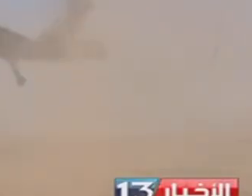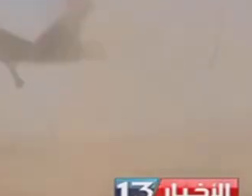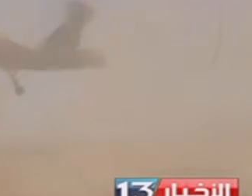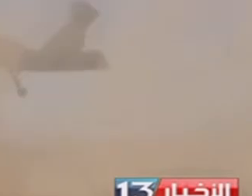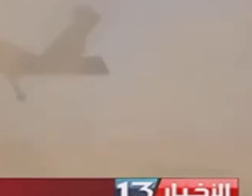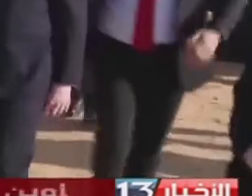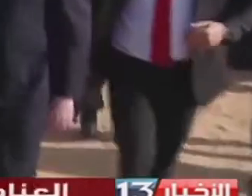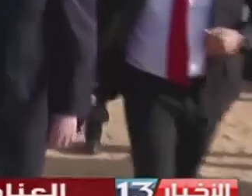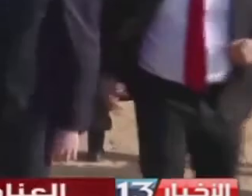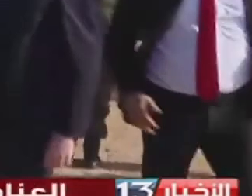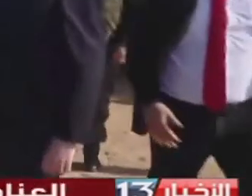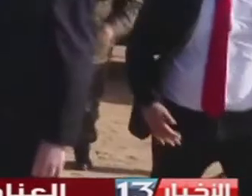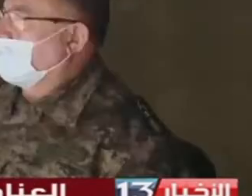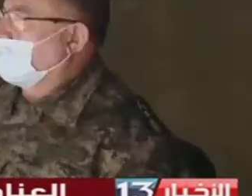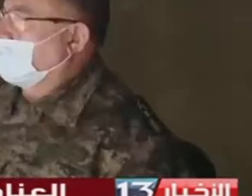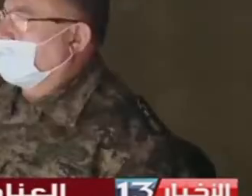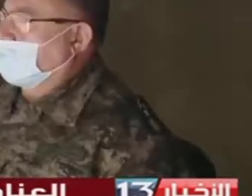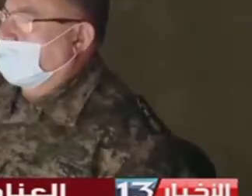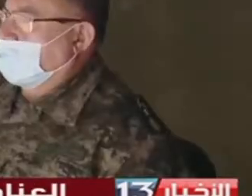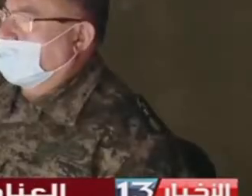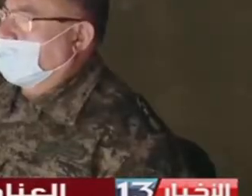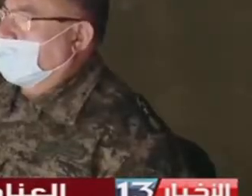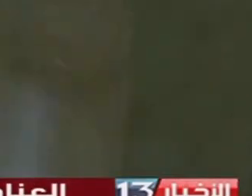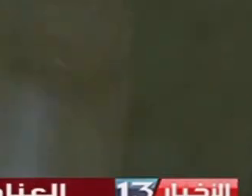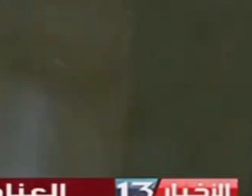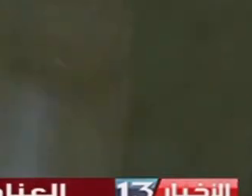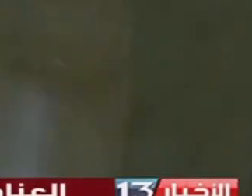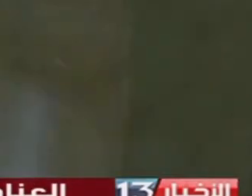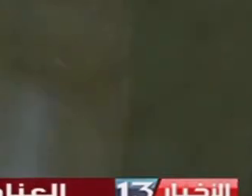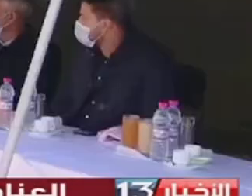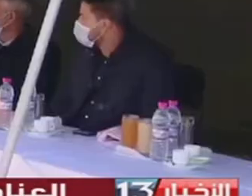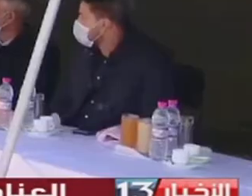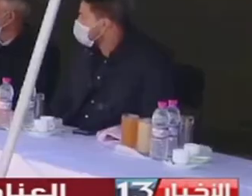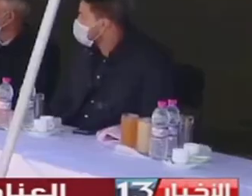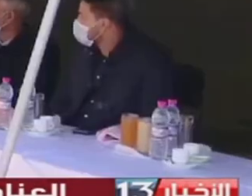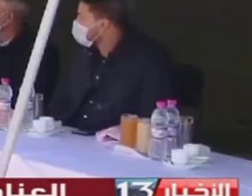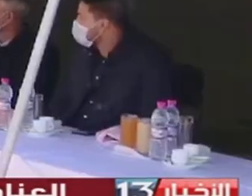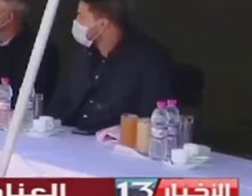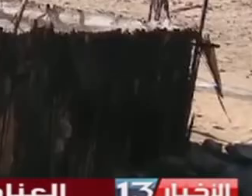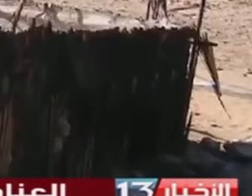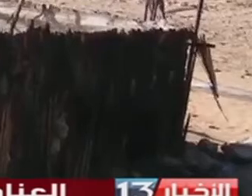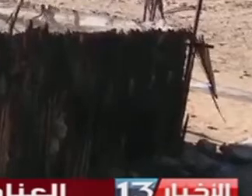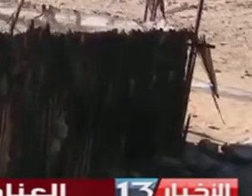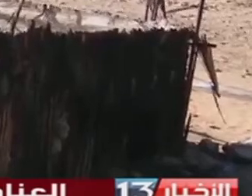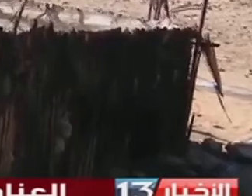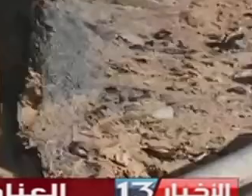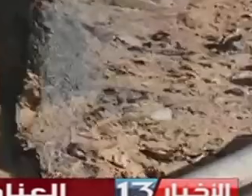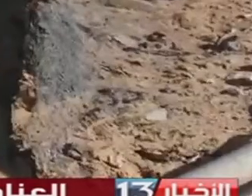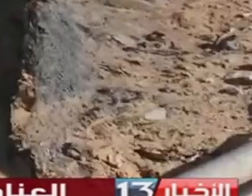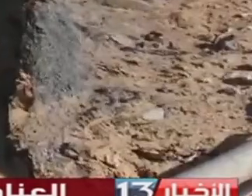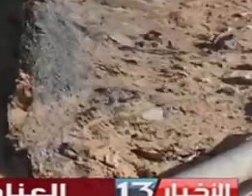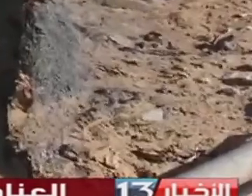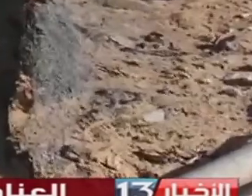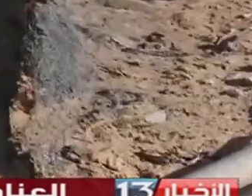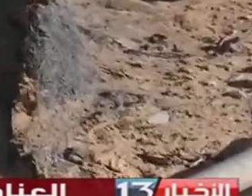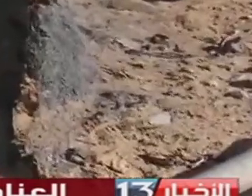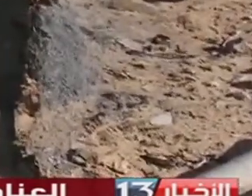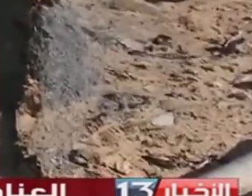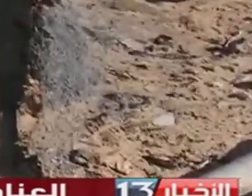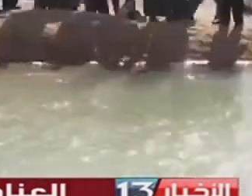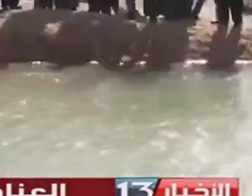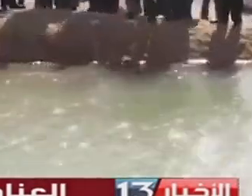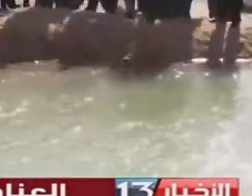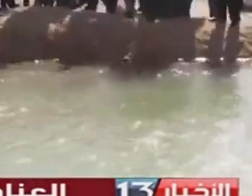رئيس الجمهورية يتحول الى منطقة العين السخونة لتفقد الاوضاع بعد مواجهات بين عدد من اهالي دوز وابن خداش اسفرت عن حالة